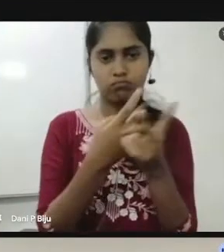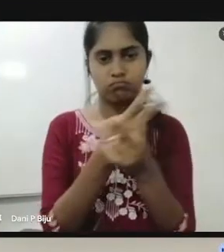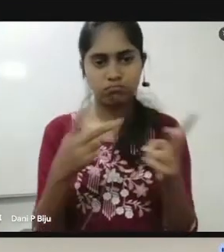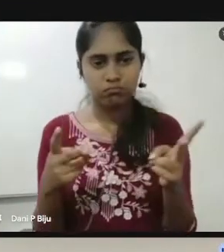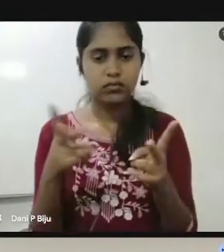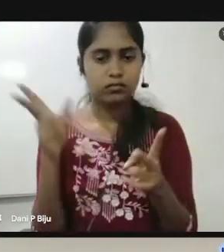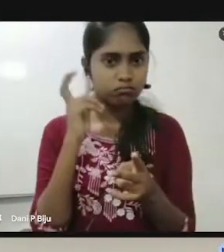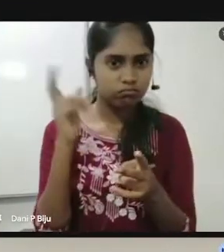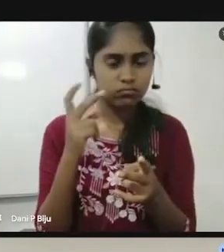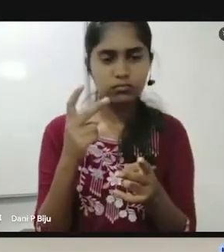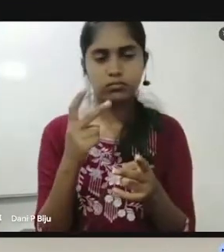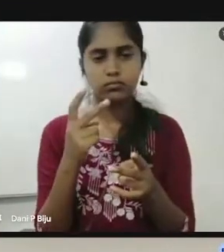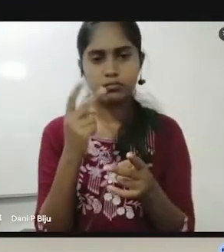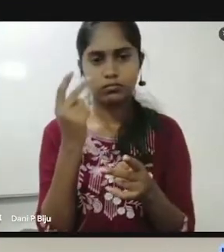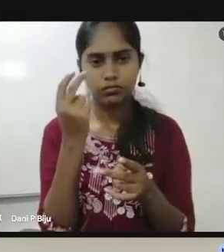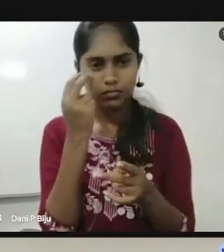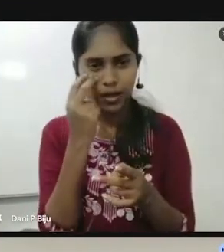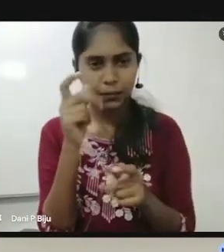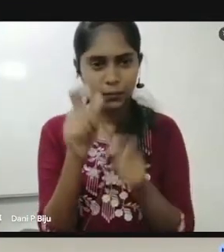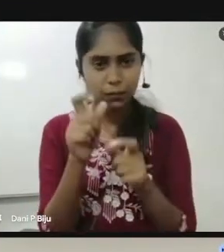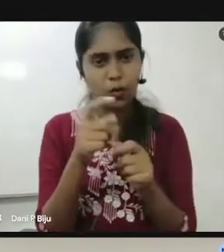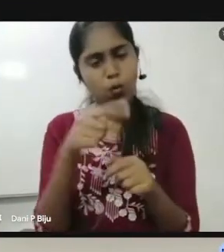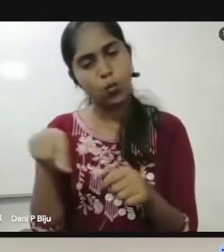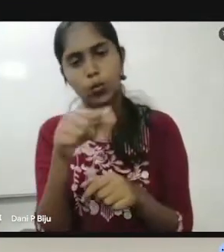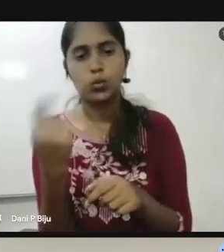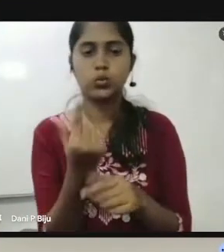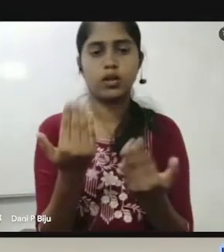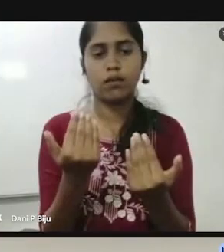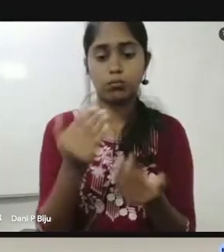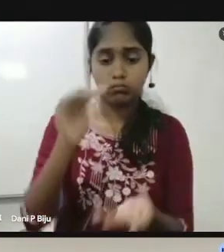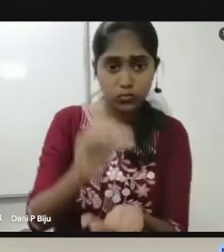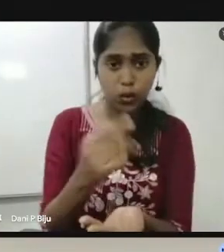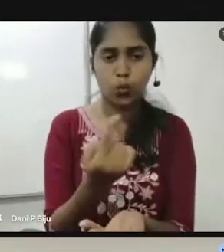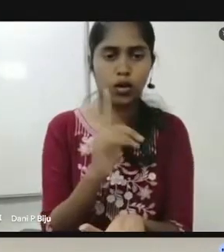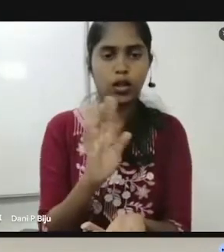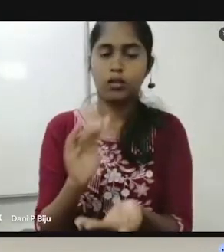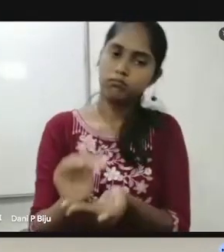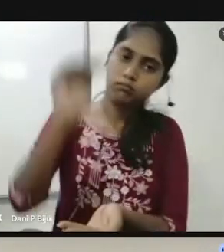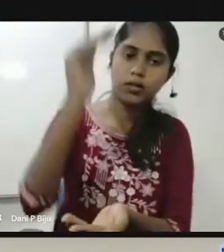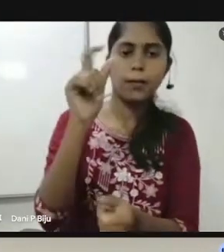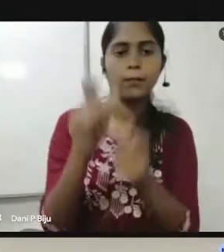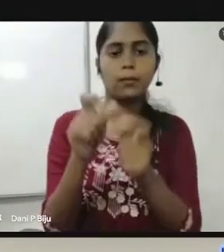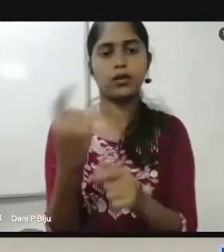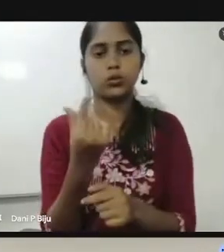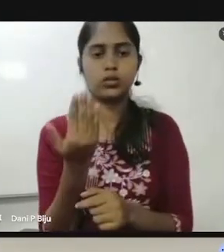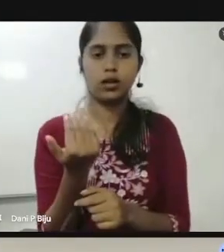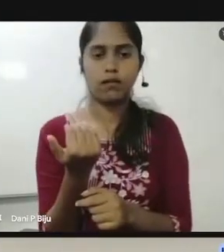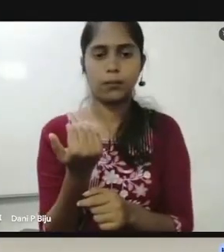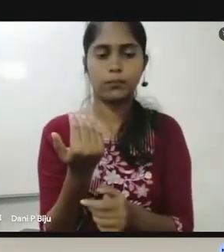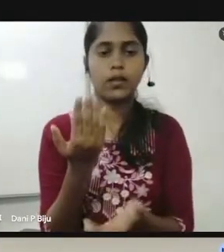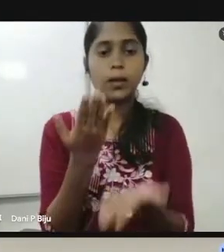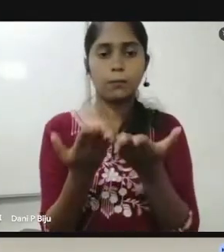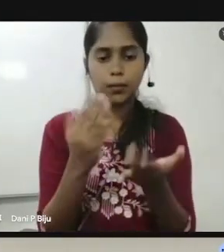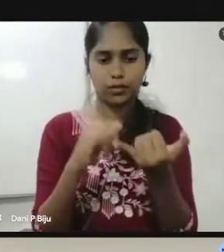കേൾവി പരിമിതി, ഇത് ആർക്ക് വേണമെങ്കിലും ഉപയോഗിക്കാം. അതേപോലെ തന്നെ കുട്ടികൾക്ക് മാത്രമല്ല, മുതിർന്നവർക്ക് നമുക്ക് ഉപയോഗിക്കാം. ഇപ്പം സ്ട്രോക്ക് വന്നിട്ടുള്ള ഒരു വ്യക്തി